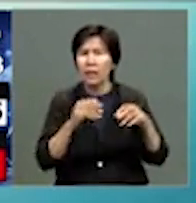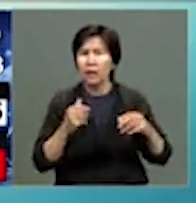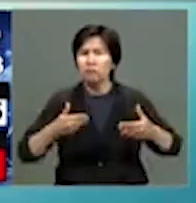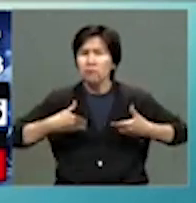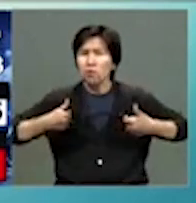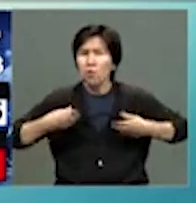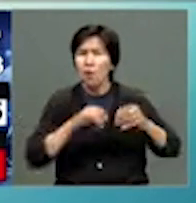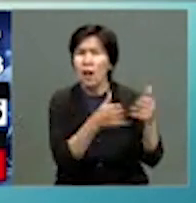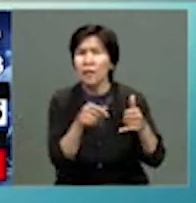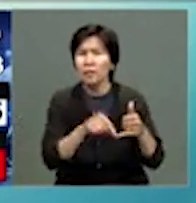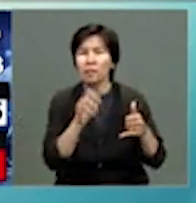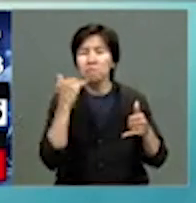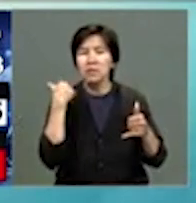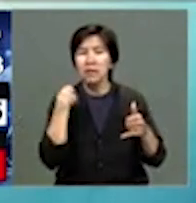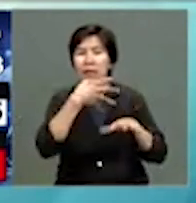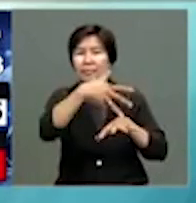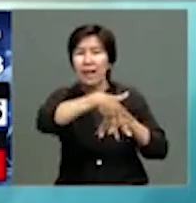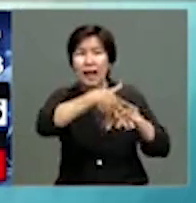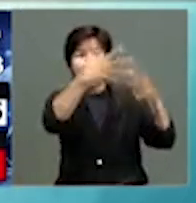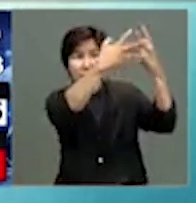อย่านึกภาพออกไหมครับในห้างสรรพสินค้าจะเห็นมีโครงตาข่ายหรืออาจจะไม่ใช่เป็นใน5นะครับผมเห็นในตามต่างจังหวัดเนี่ยมีมีคนไปตั้งเป็นสวนสนุกให้เล่นเนี่ยนะครับแล้วก็บ้านบอลเนี่ยคือจะมีลูกบอลกลมๆเด็กกระโดดลงไปมีบอลเต็มตัวรอบตัวอันนี้ไม่ให้ครับเพราะว่าสารคัดหลังทั้งหลายจะไปอยู่กับพื้นผิวของอุปกรณ์ต่างๆเหล่านั้นโดยเฉพาะลูกบอลทั้งหลายเนี่ยแล้วทำความสะอาดยากแล้วก็เป็นที่หมักหมมของเชื้อโรคได้นี้ยังไม่ให้นะครับนอกนั้นก็ได้และนะครับถ้าผมแล้วก็มาดูประเภทงูนะครับสนามกีฬาประเภทกลางแจ้งโรงเรียนศิลปะการต่อสู้โรงยิมและก็สถานีออกกำลังกายอันนี้กีฬาเกือบทุกประเภทตามกีฬา